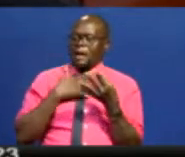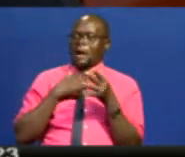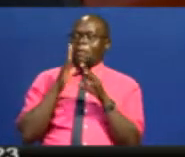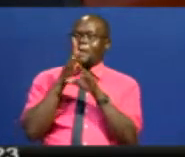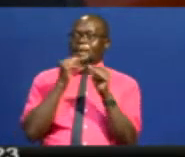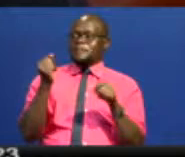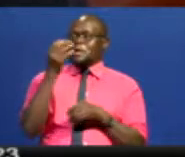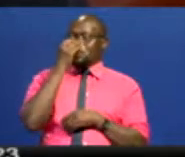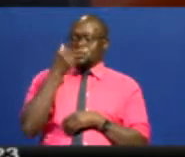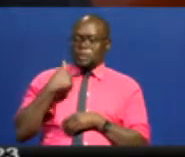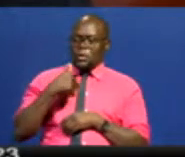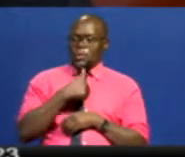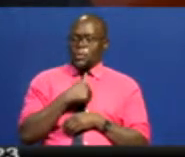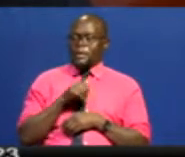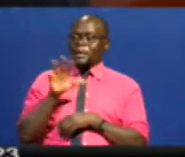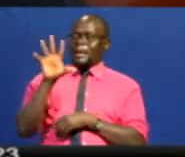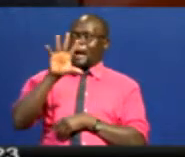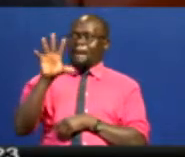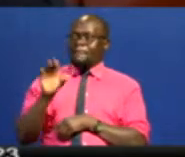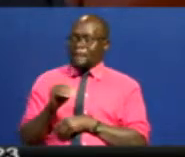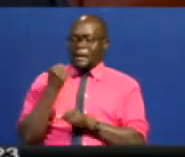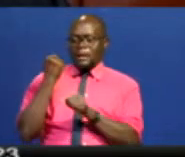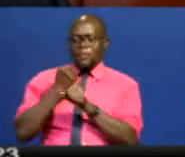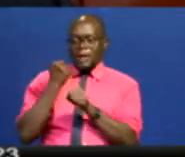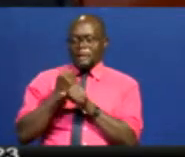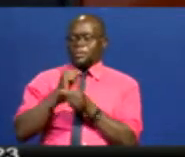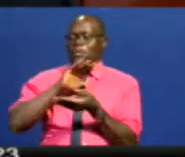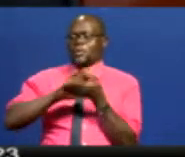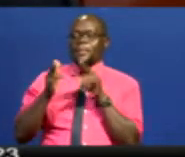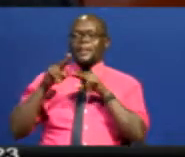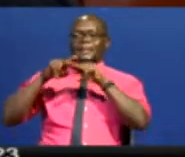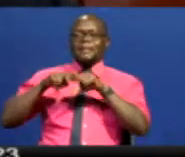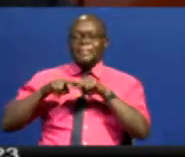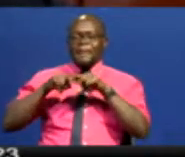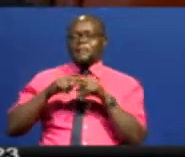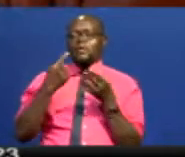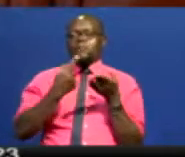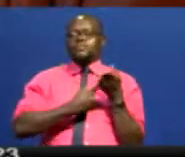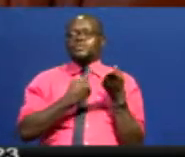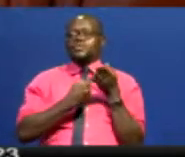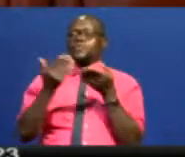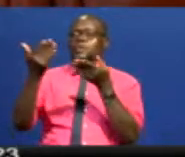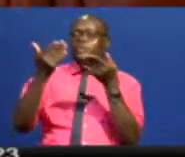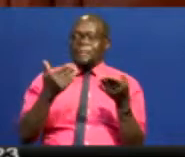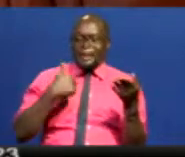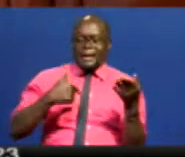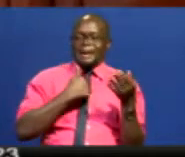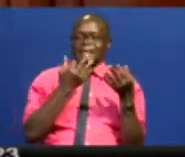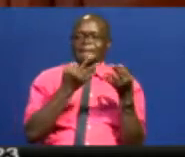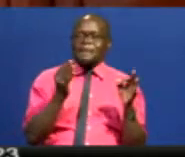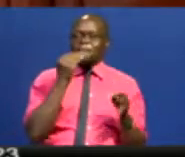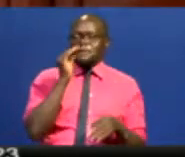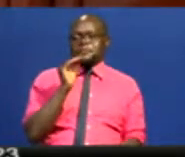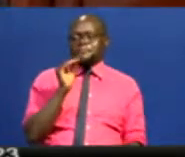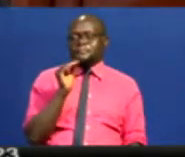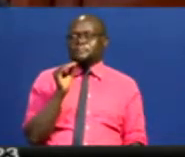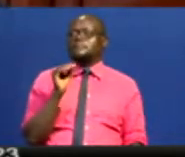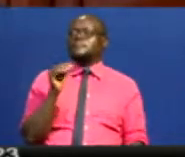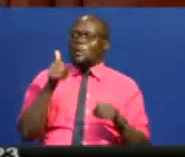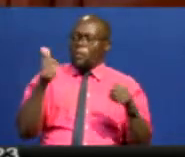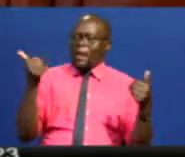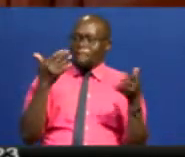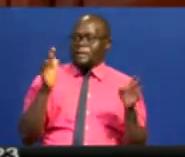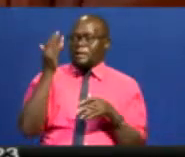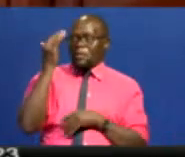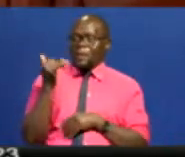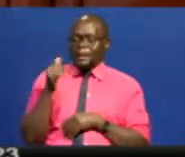sisi kama Waafrika tunaweza bila kutegemea mataifa ya nje, Mheshimiwa Spika. Na Mheshimiwa Spika alikuwa sawa kabisa, kwa